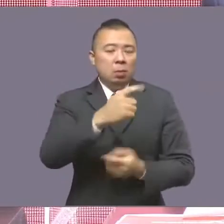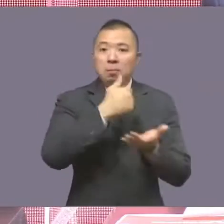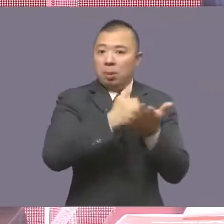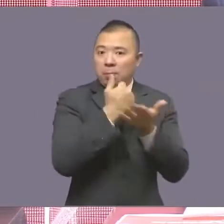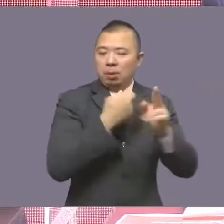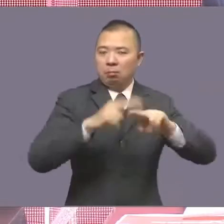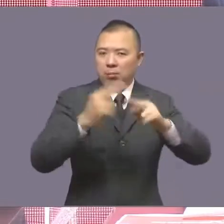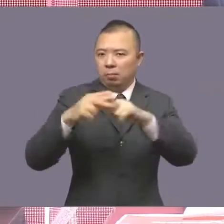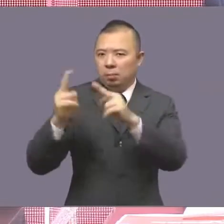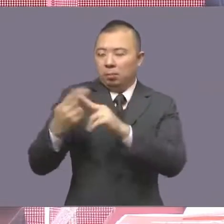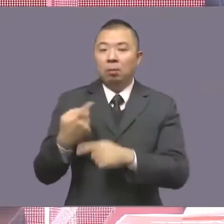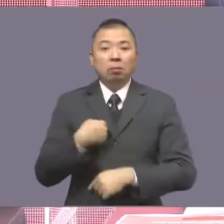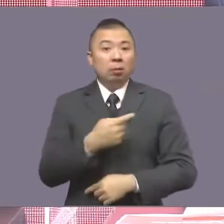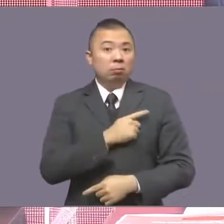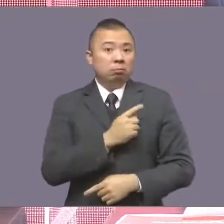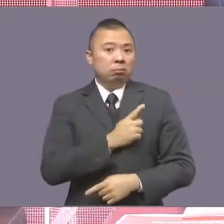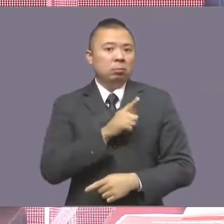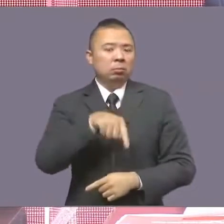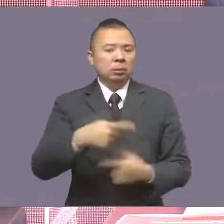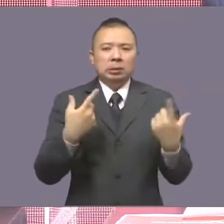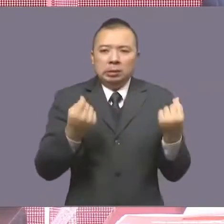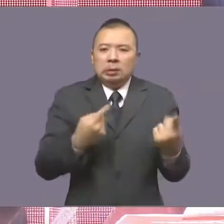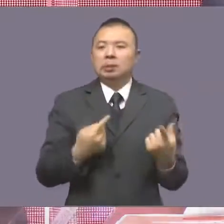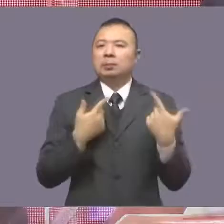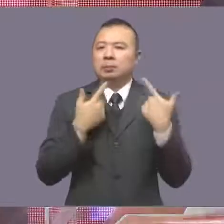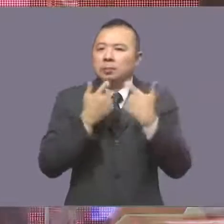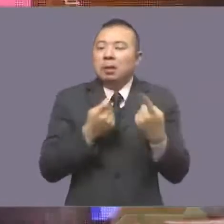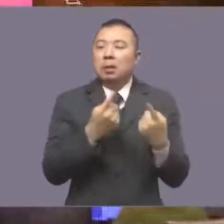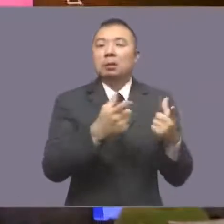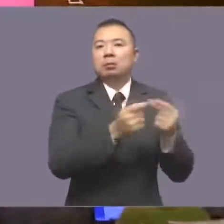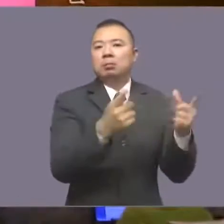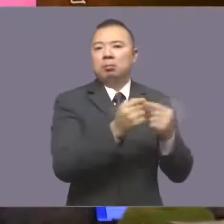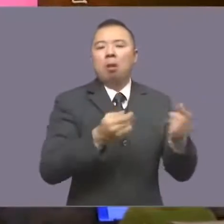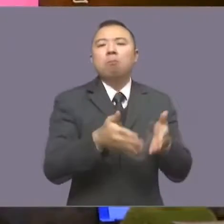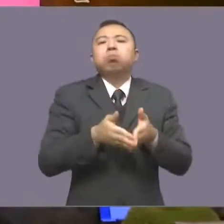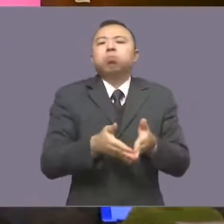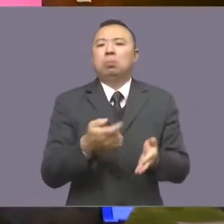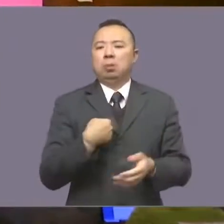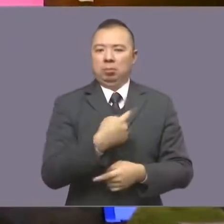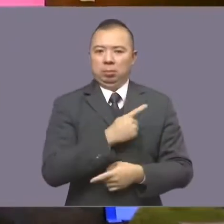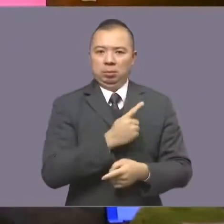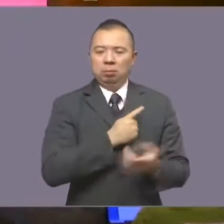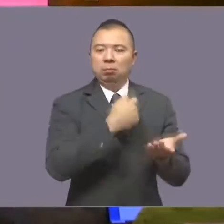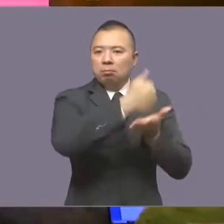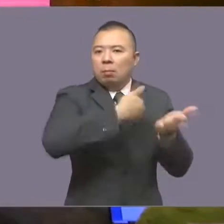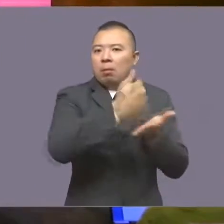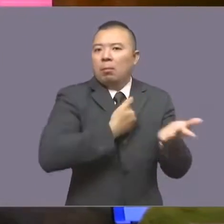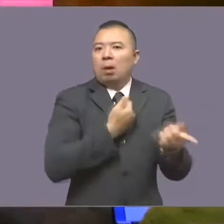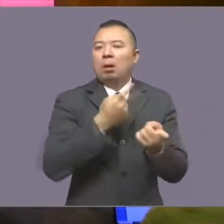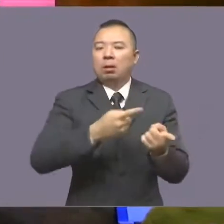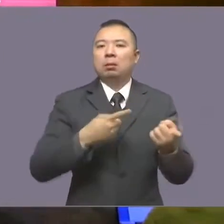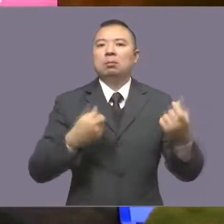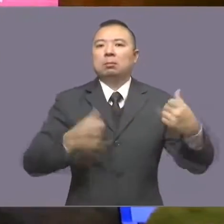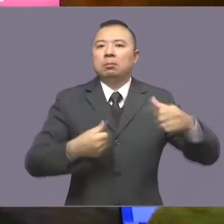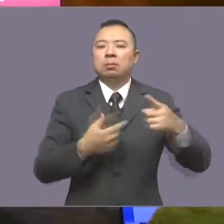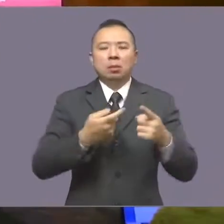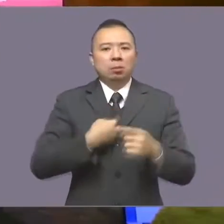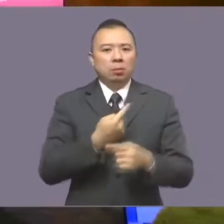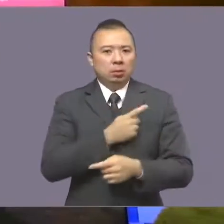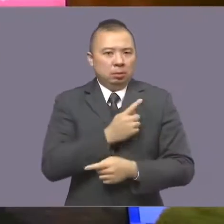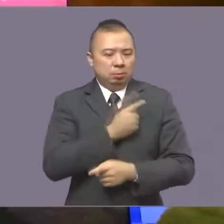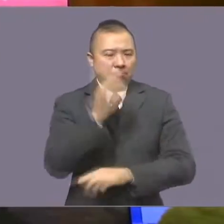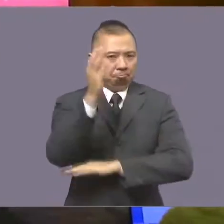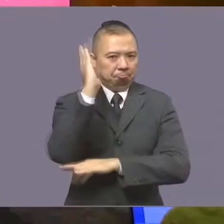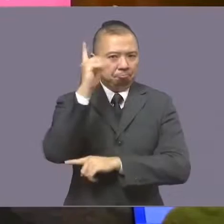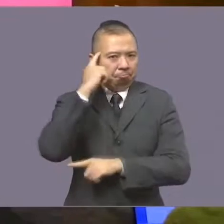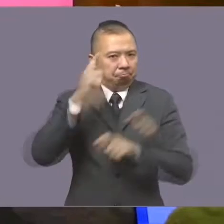们无可回避日本提出的合理诉求，政府必须负责任地面对问题并解决